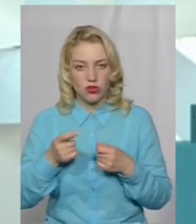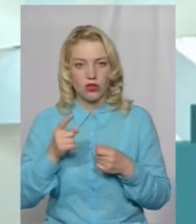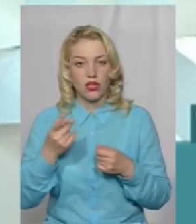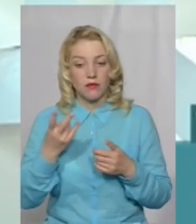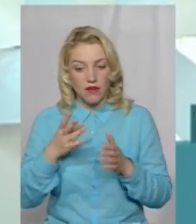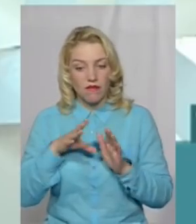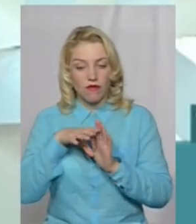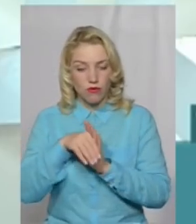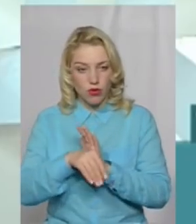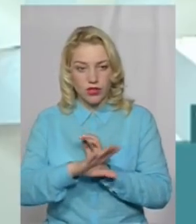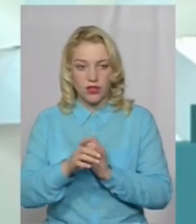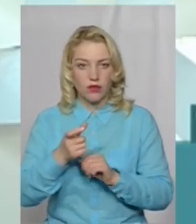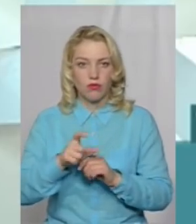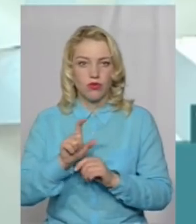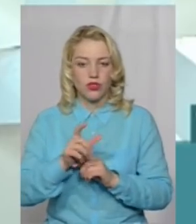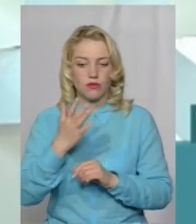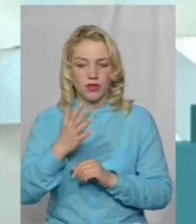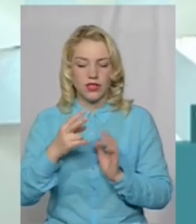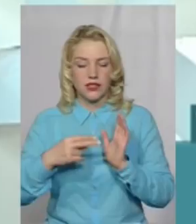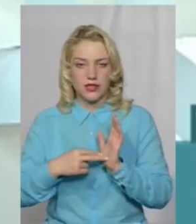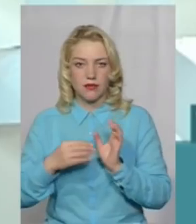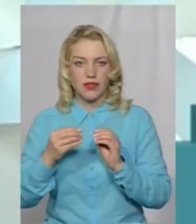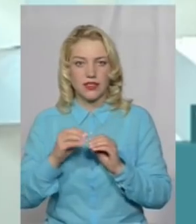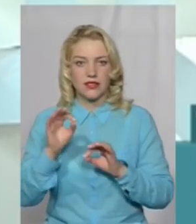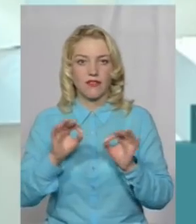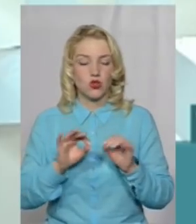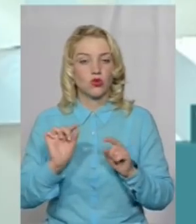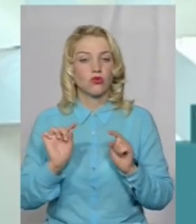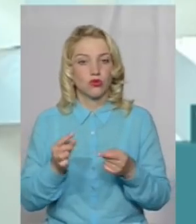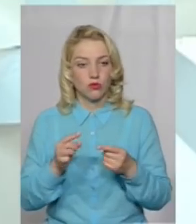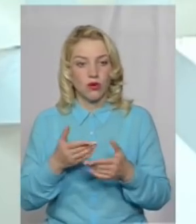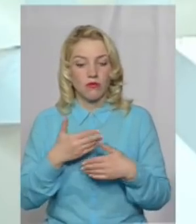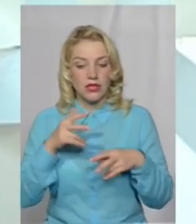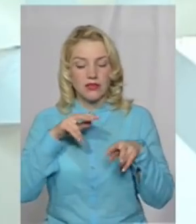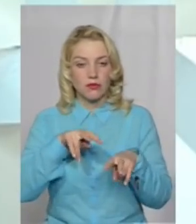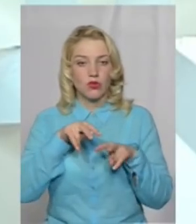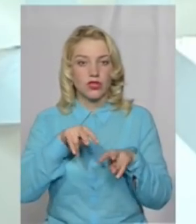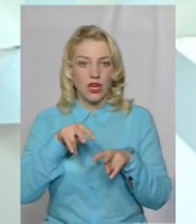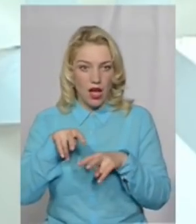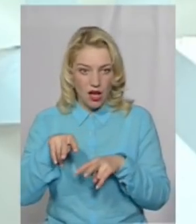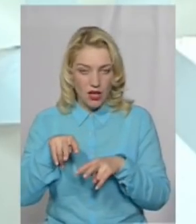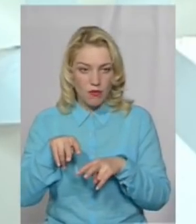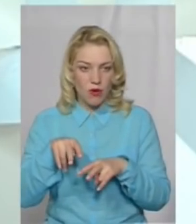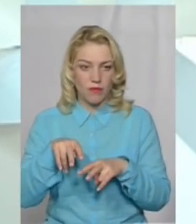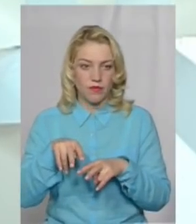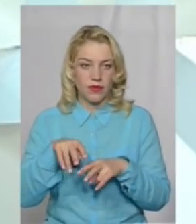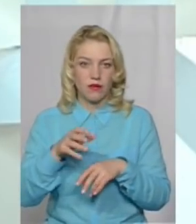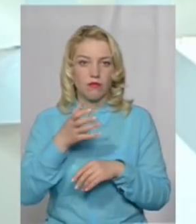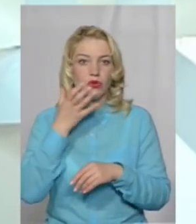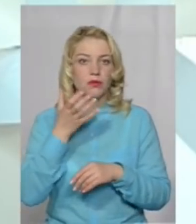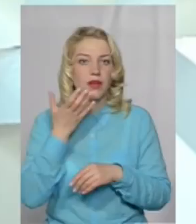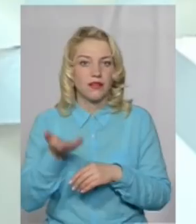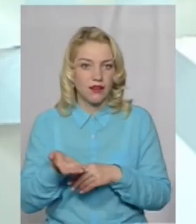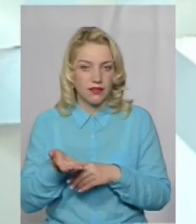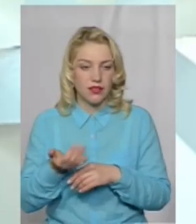так? Трішечки, не більше 5-7, максимум 10%. Чому? Ми спостерігаємо глобальне потепління,